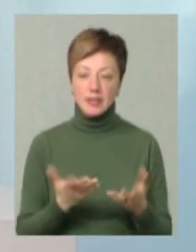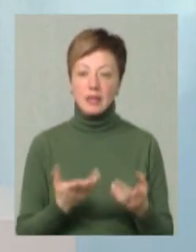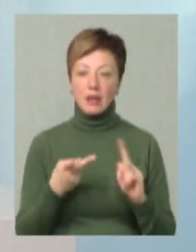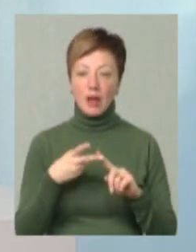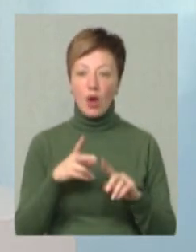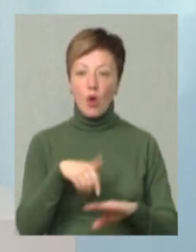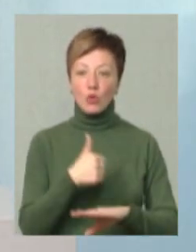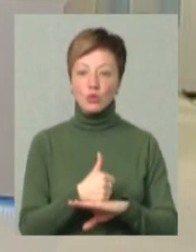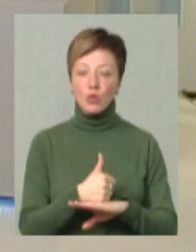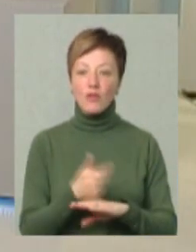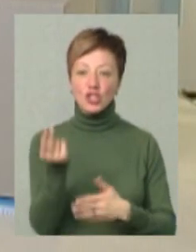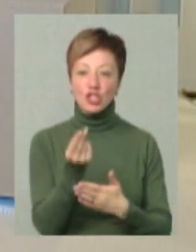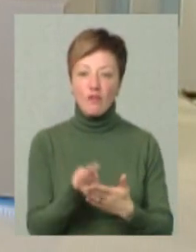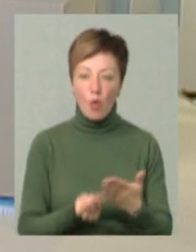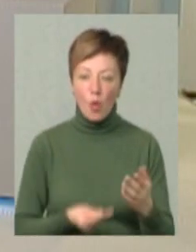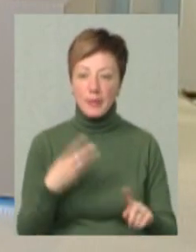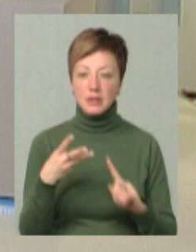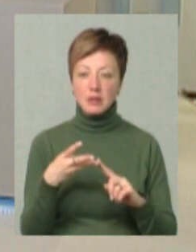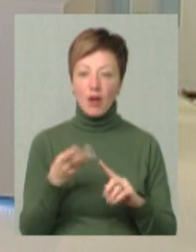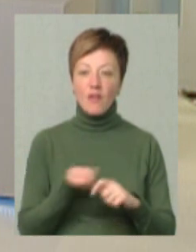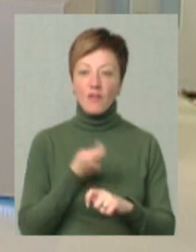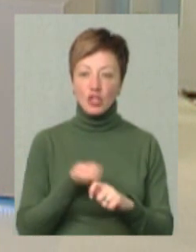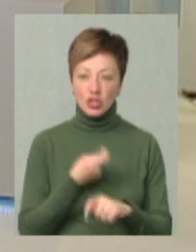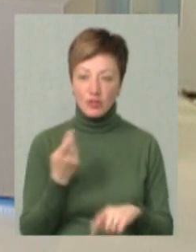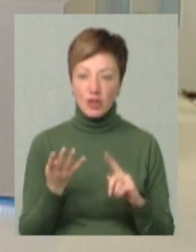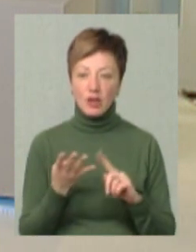це у нас основи живопису. Це у нас вишивка,